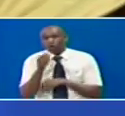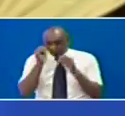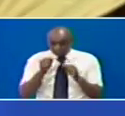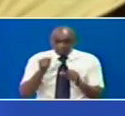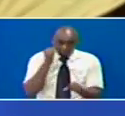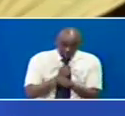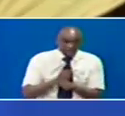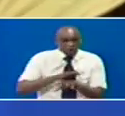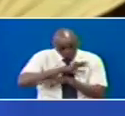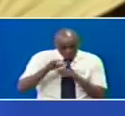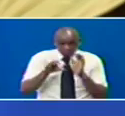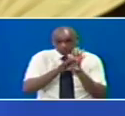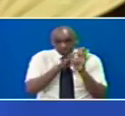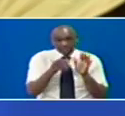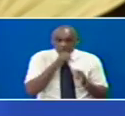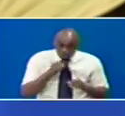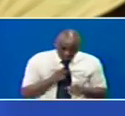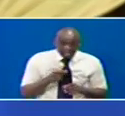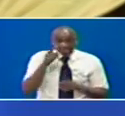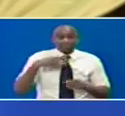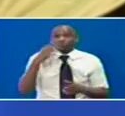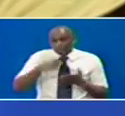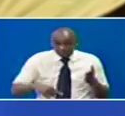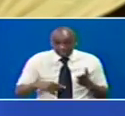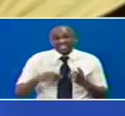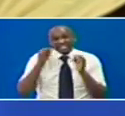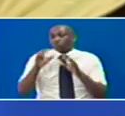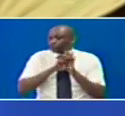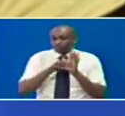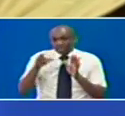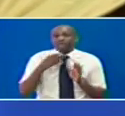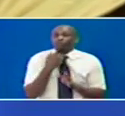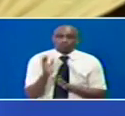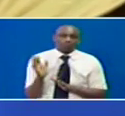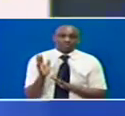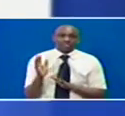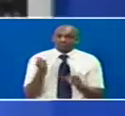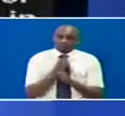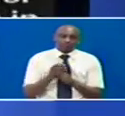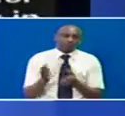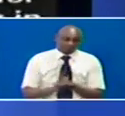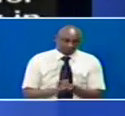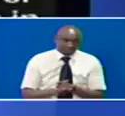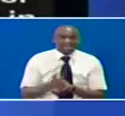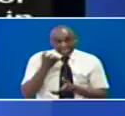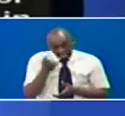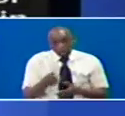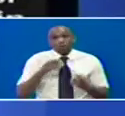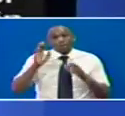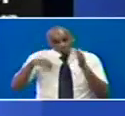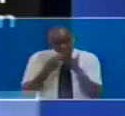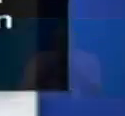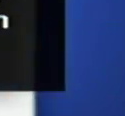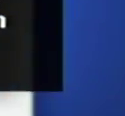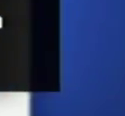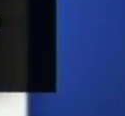work on all constitution because these people, they have said the new constitution will not be taken care of. Kupendekeza kwa watakaoongoza uchaguzi